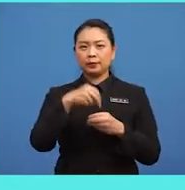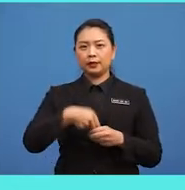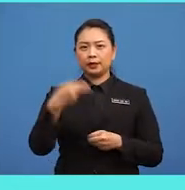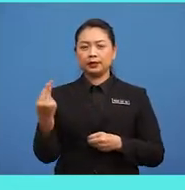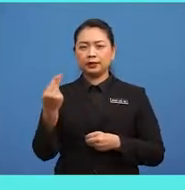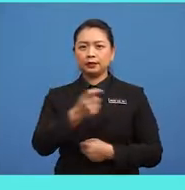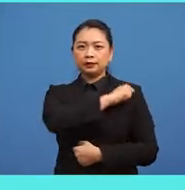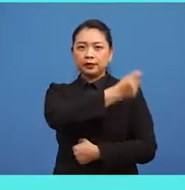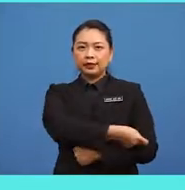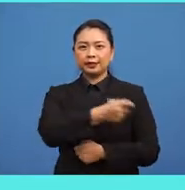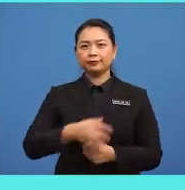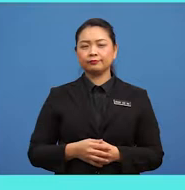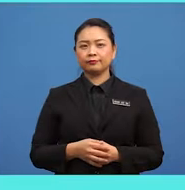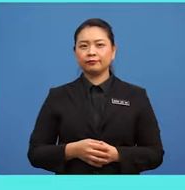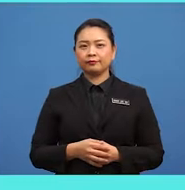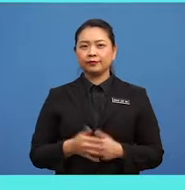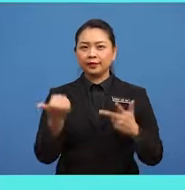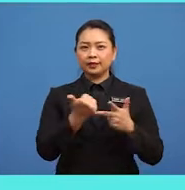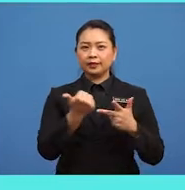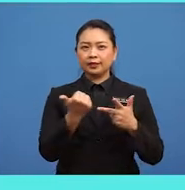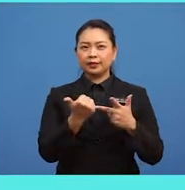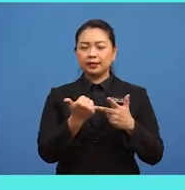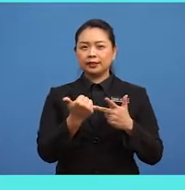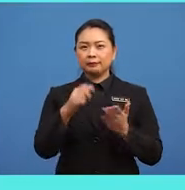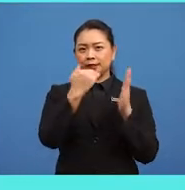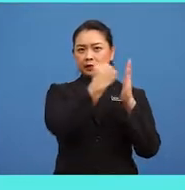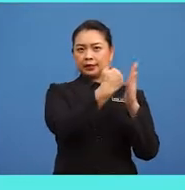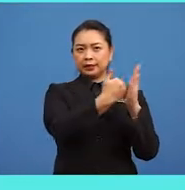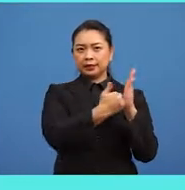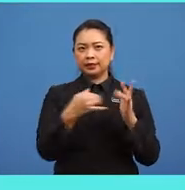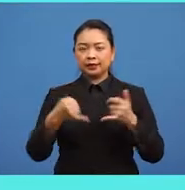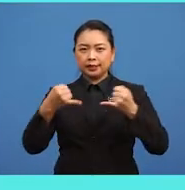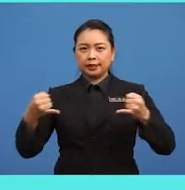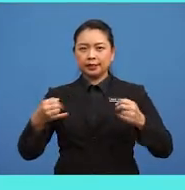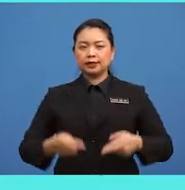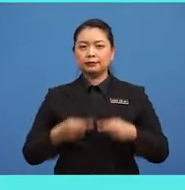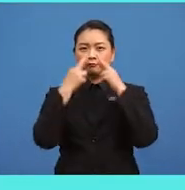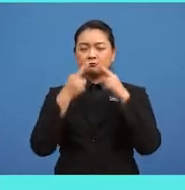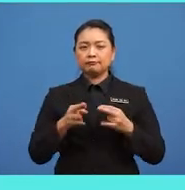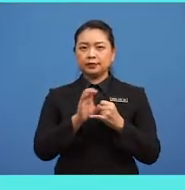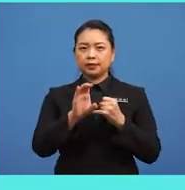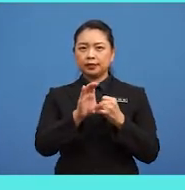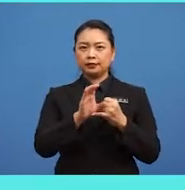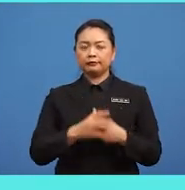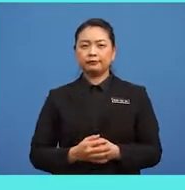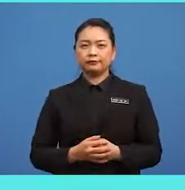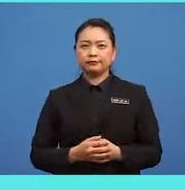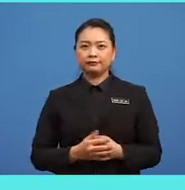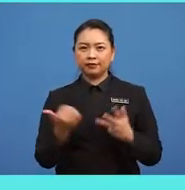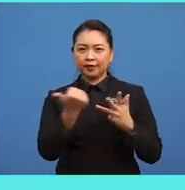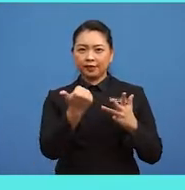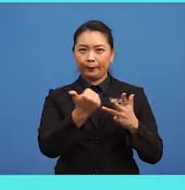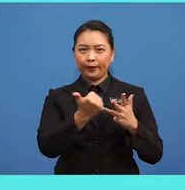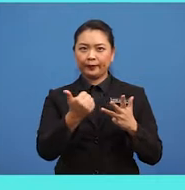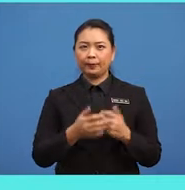penghasilan tenaga. Yang ketiga, menyenaraikan jenis-jenis respirasi sel.